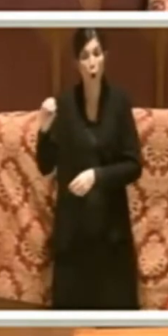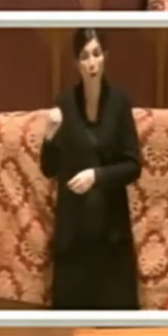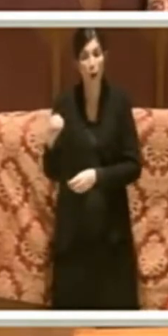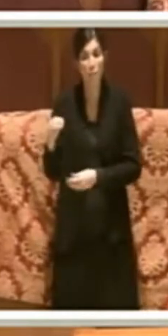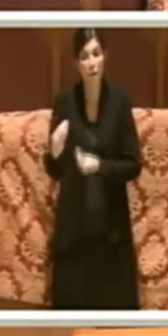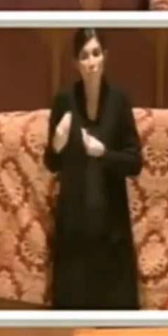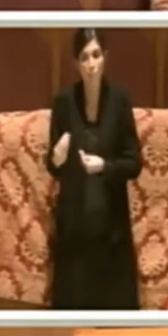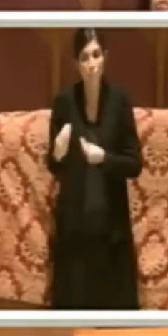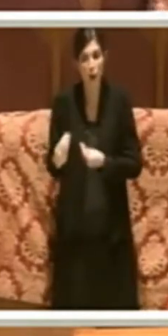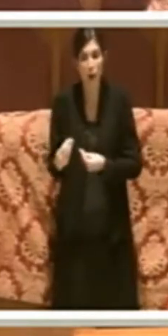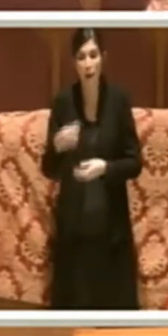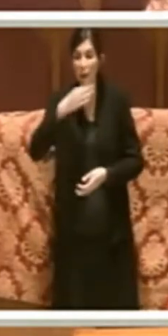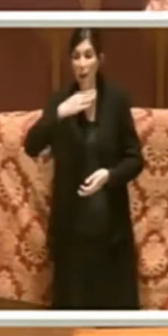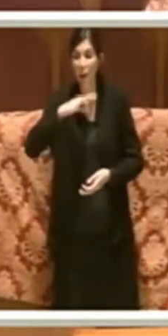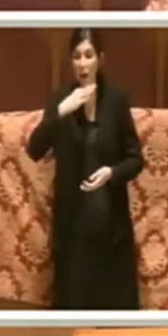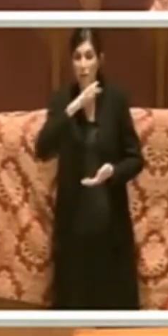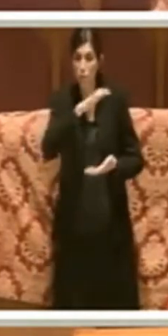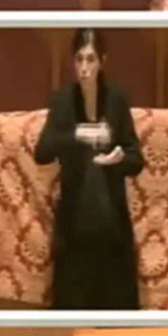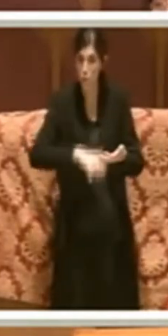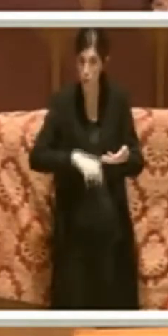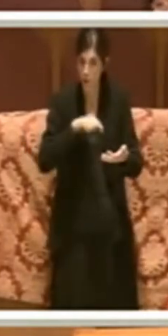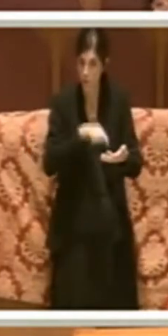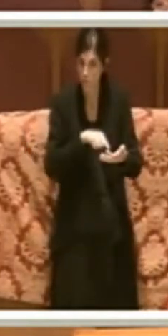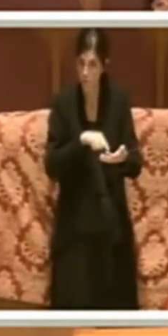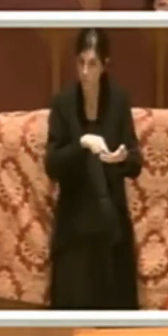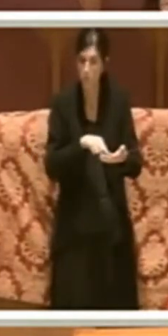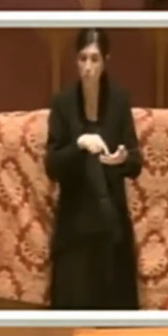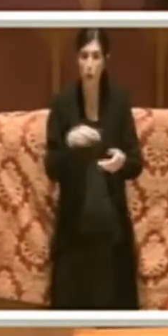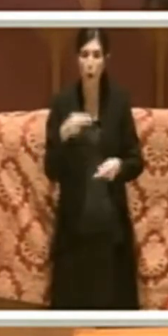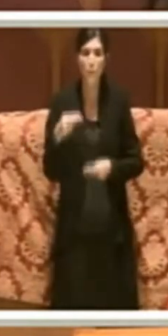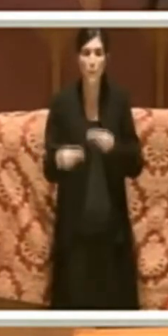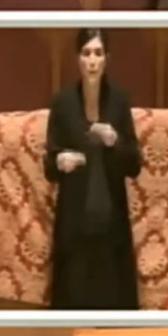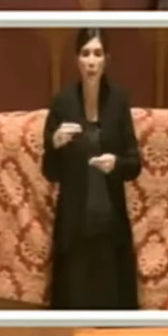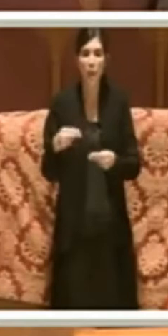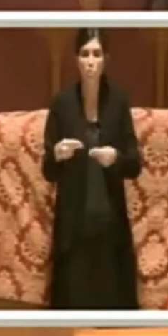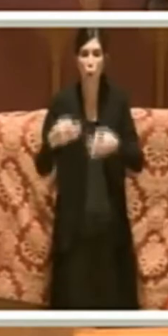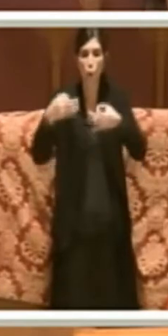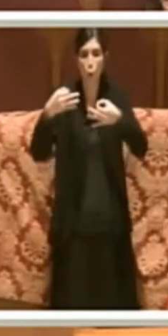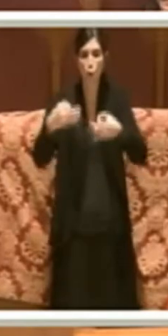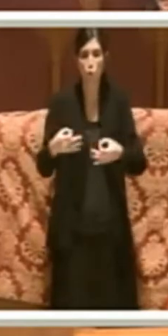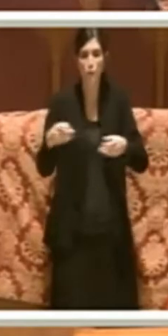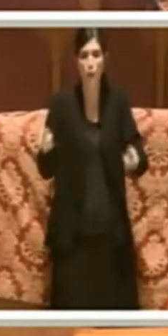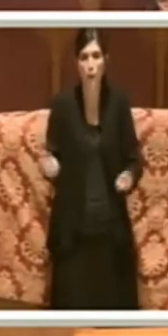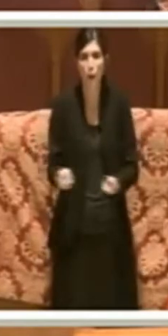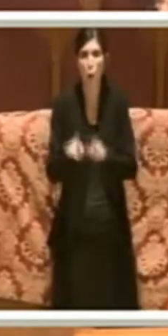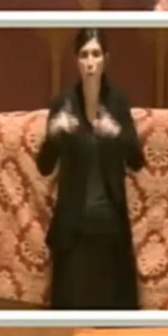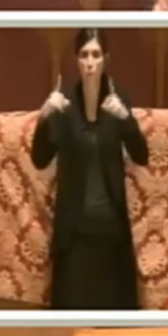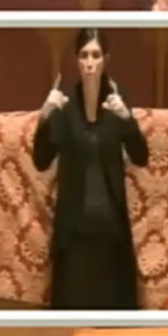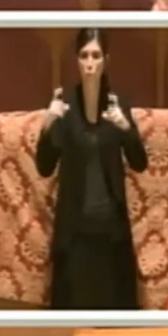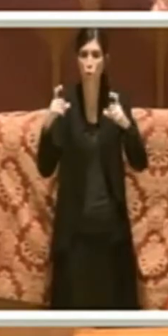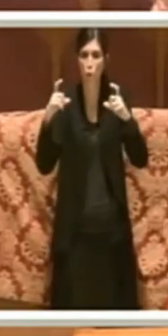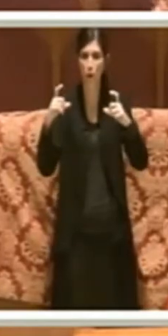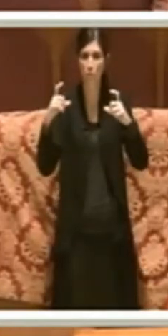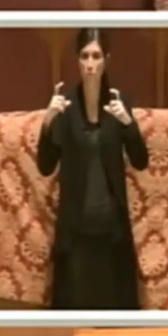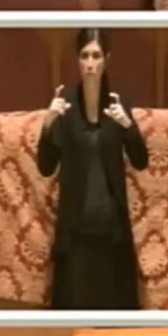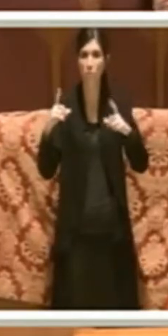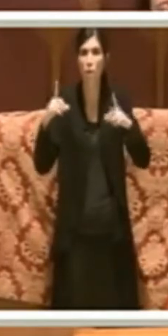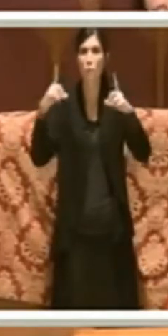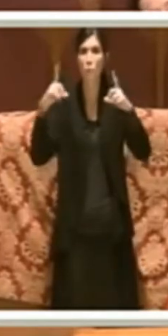Il bilancio consolidato rappresenta una fotografia di quello che sono i